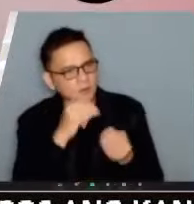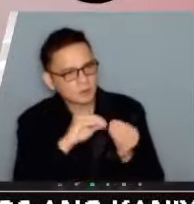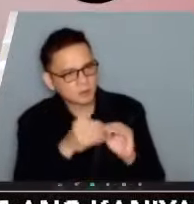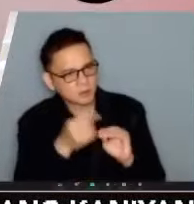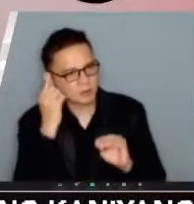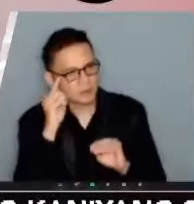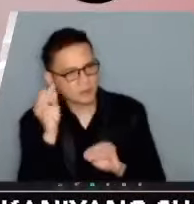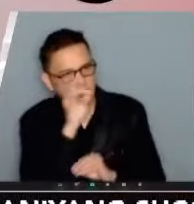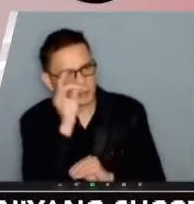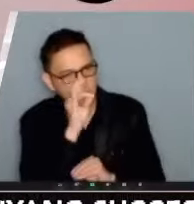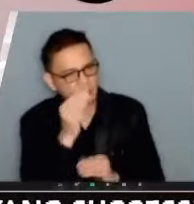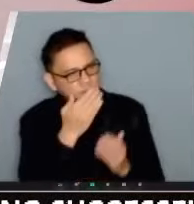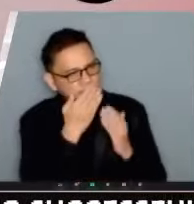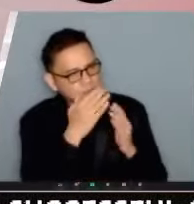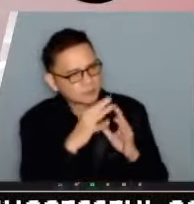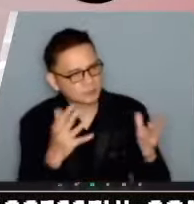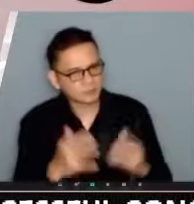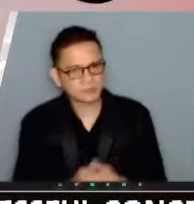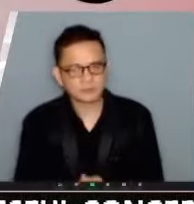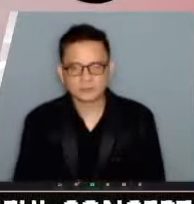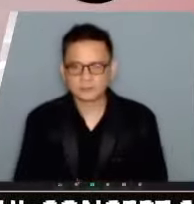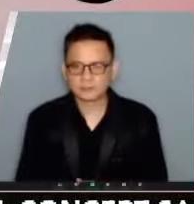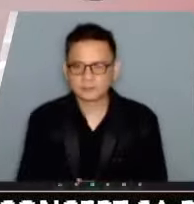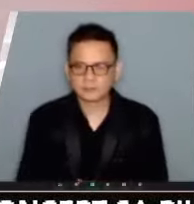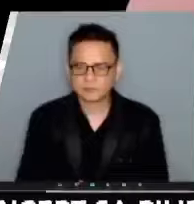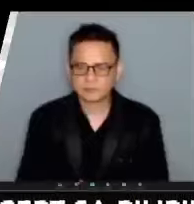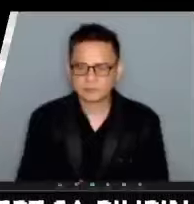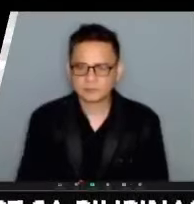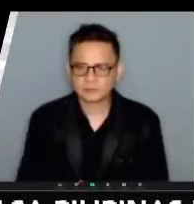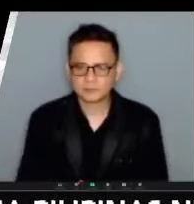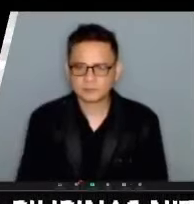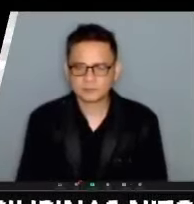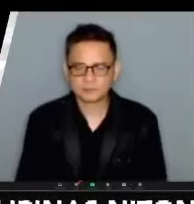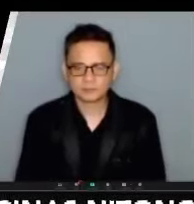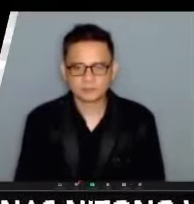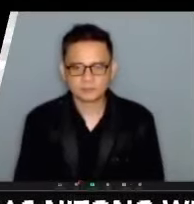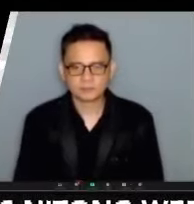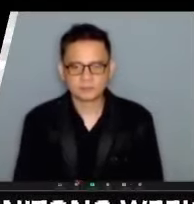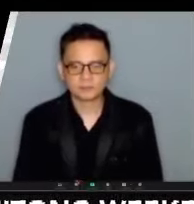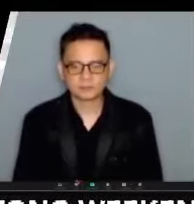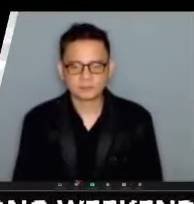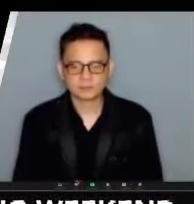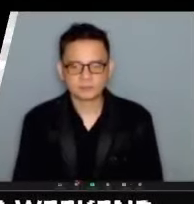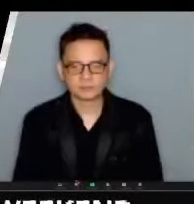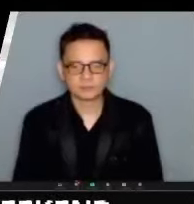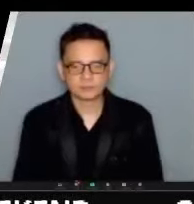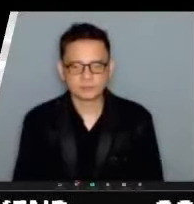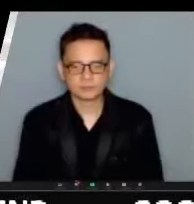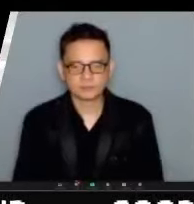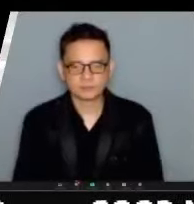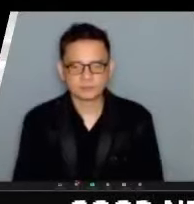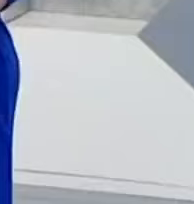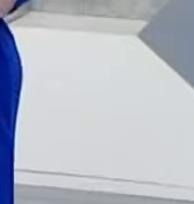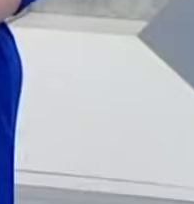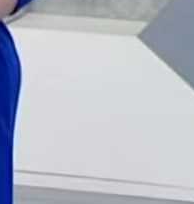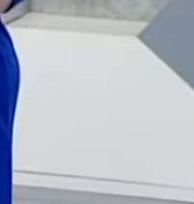natin. Thank you very much. Mabuhay po kayo. Thank you. Ayan po naman si Undersecretary Eduardo De Vega